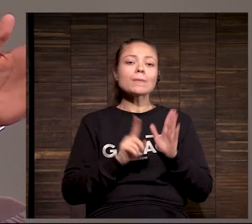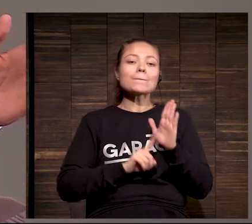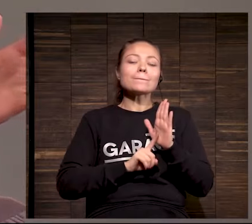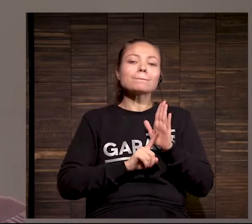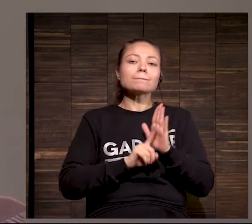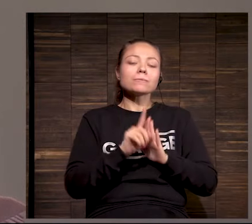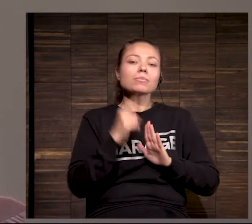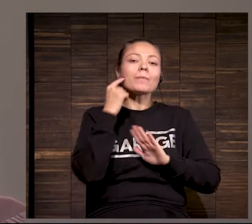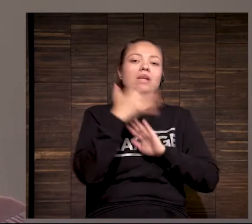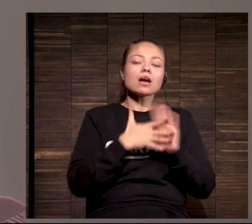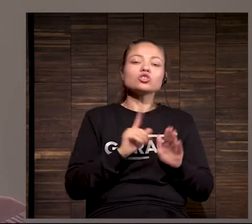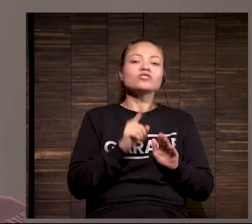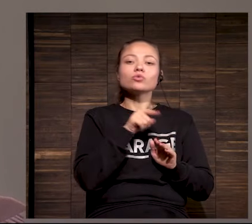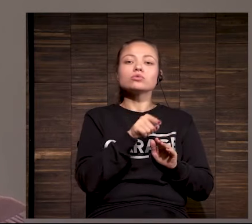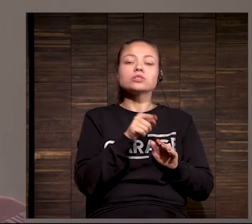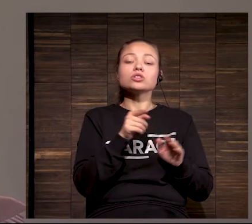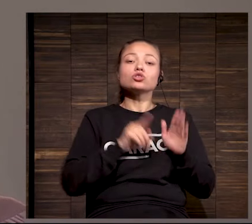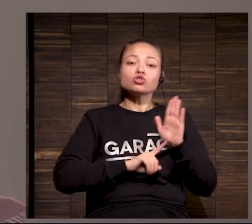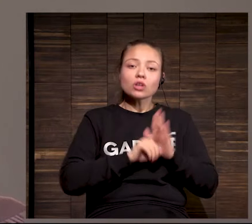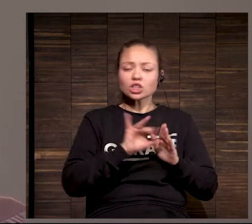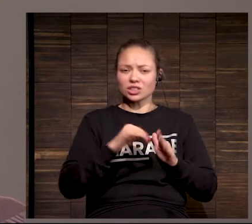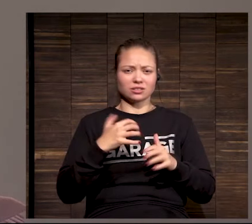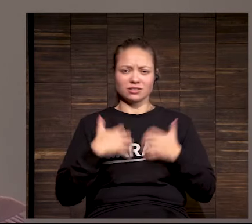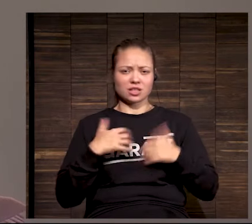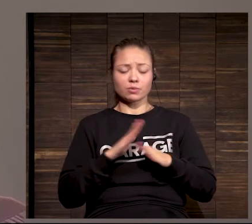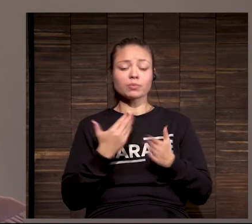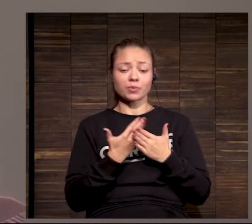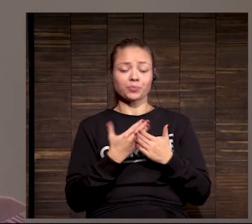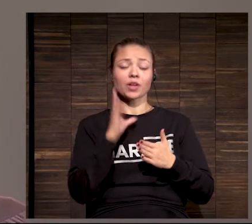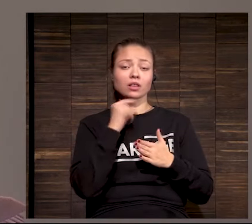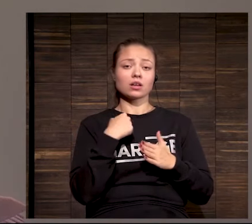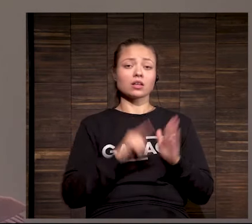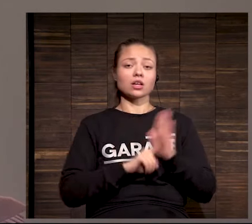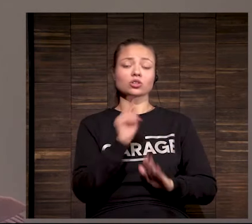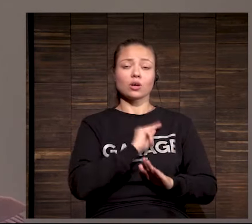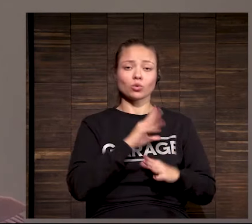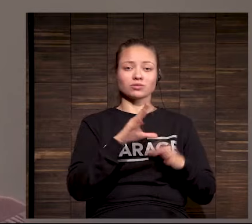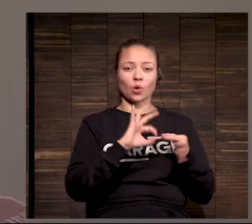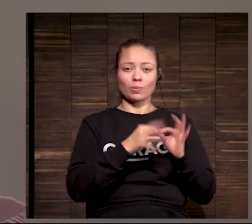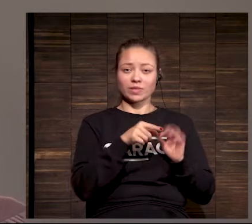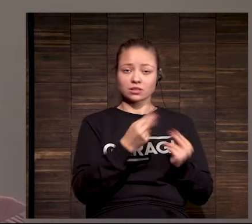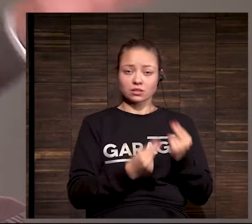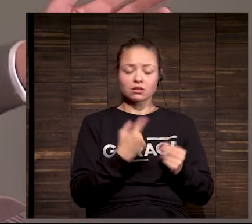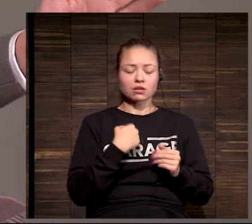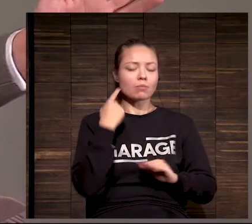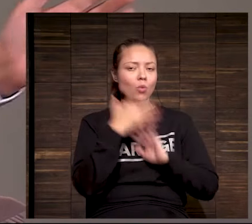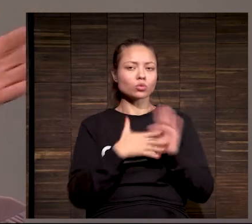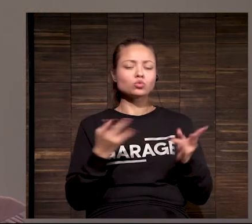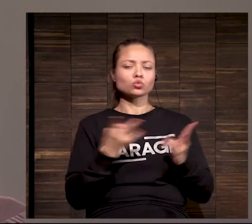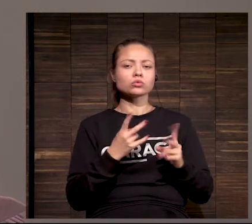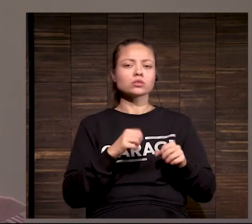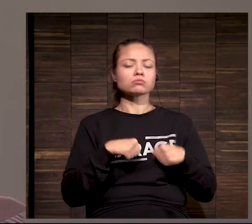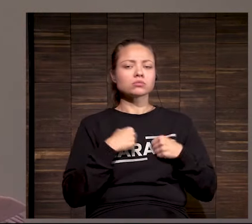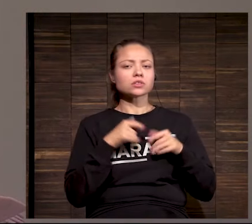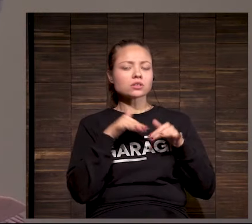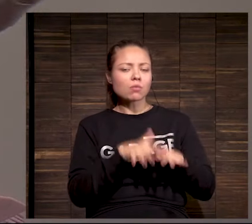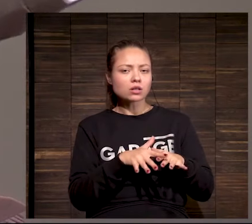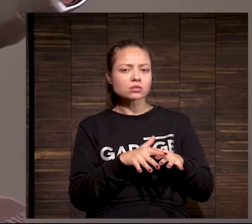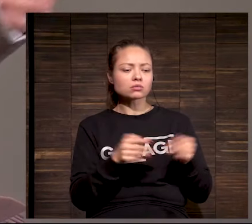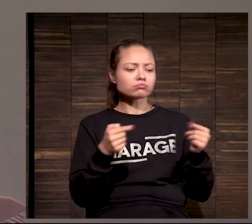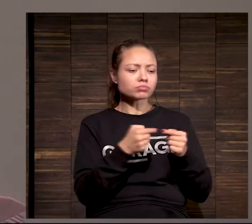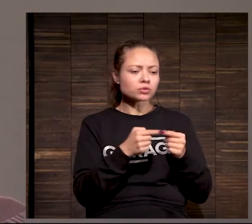например когда я начал работать над олимпийским играм я понял что нужно заниматься не в первую очередь не